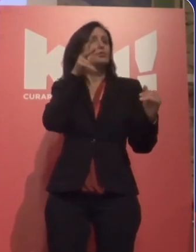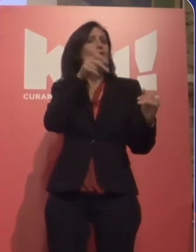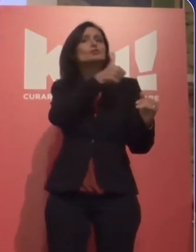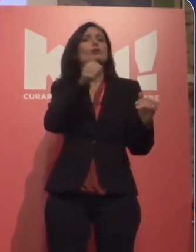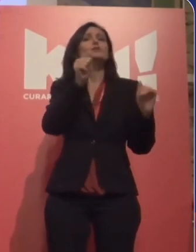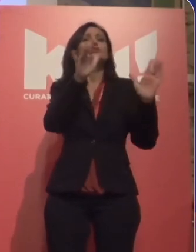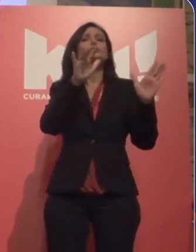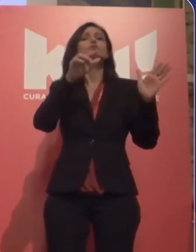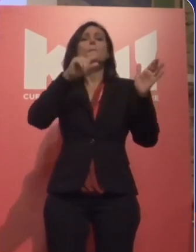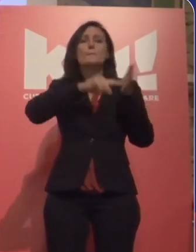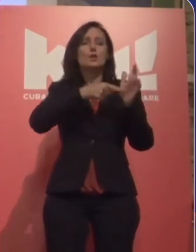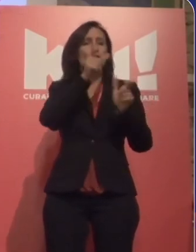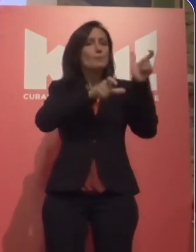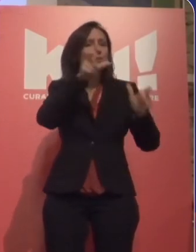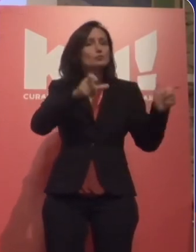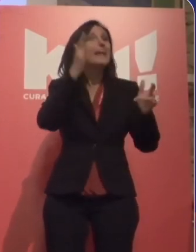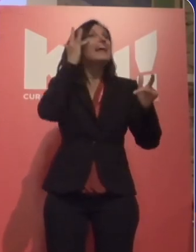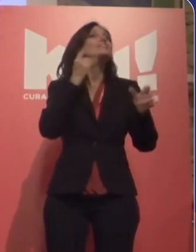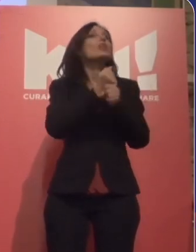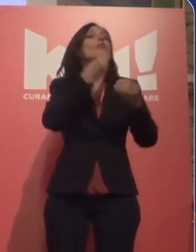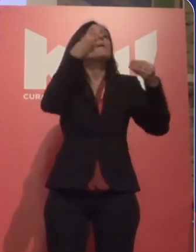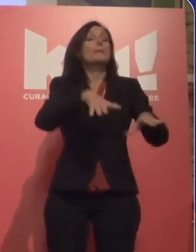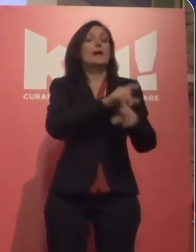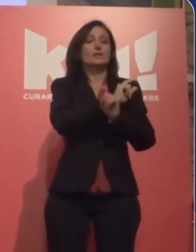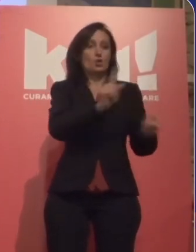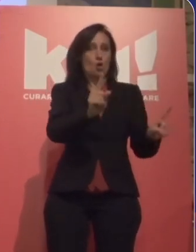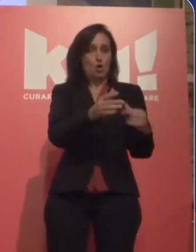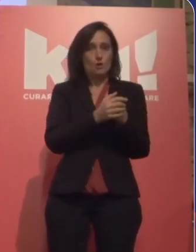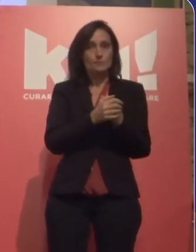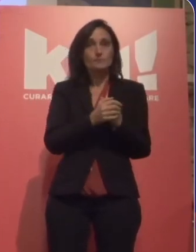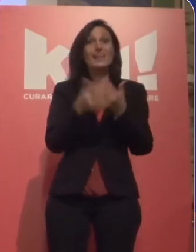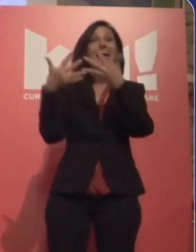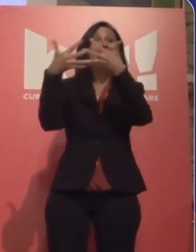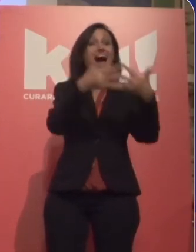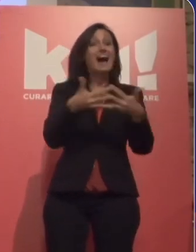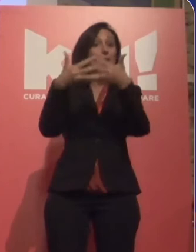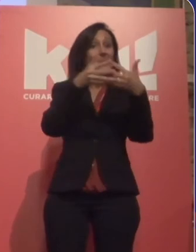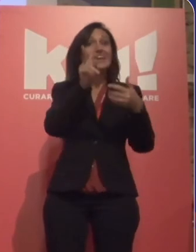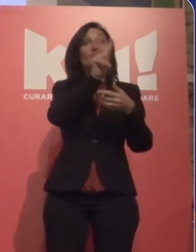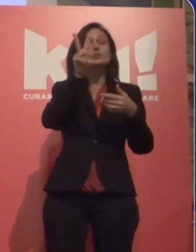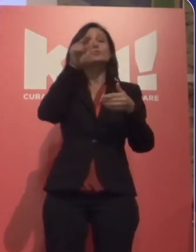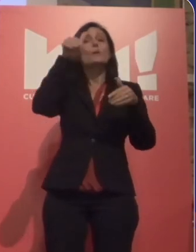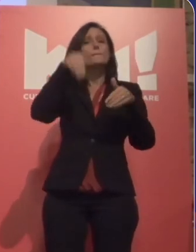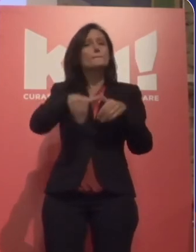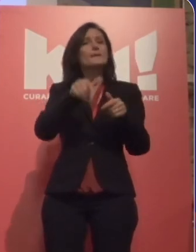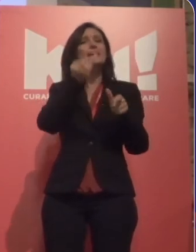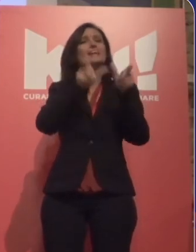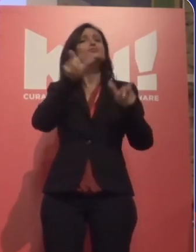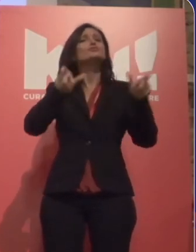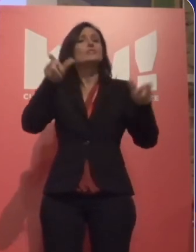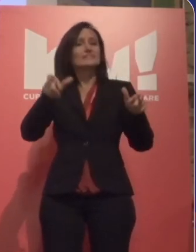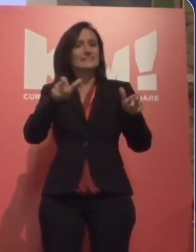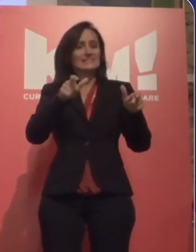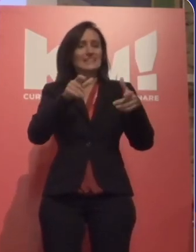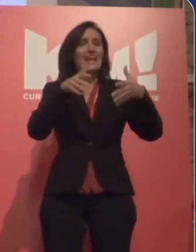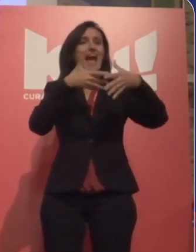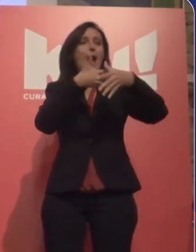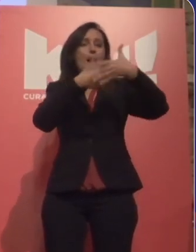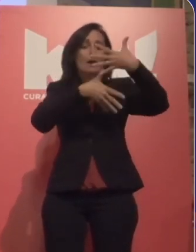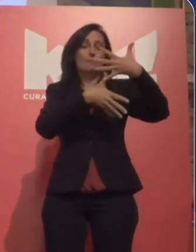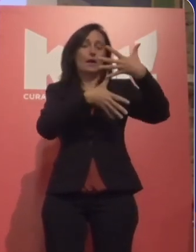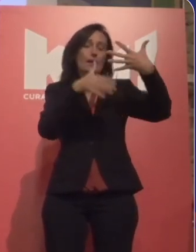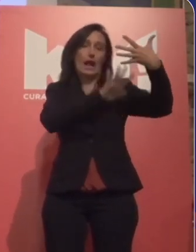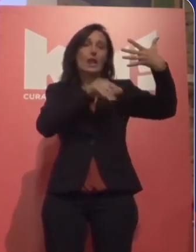di reddito negli stati uniti d'america 22 mila cittadini latinoamericani neri sarebbero stati ancora vivi a dicembre 2020